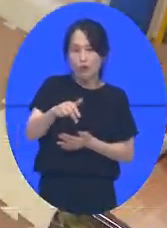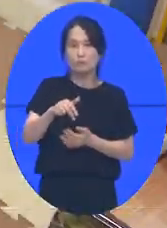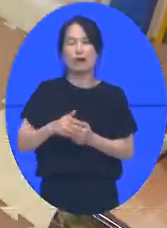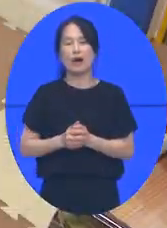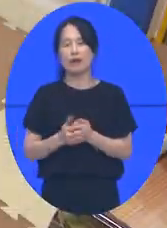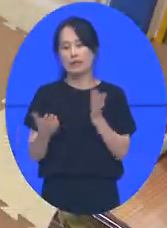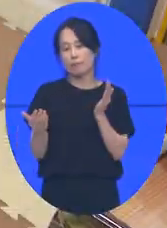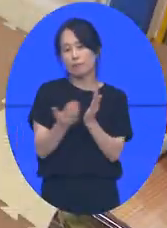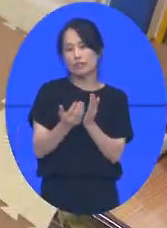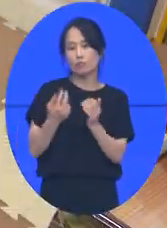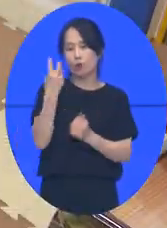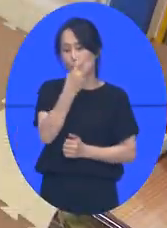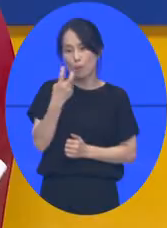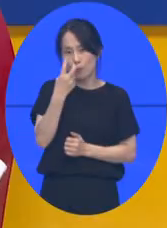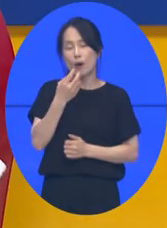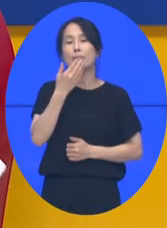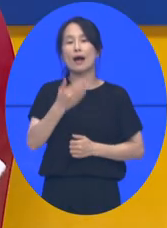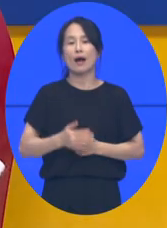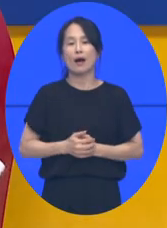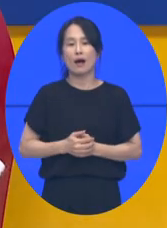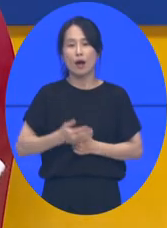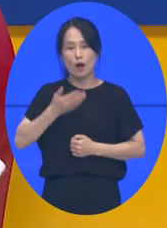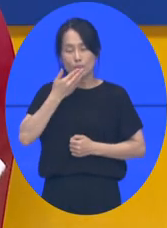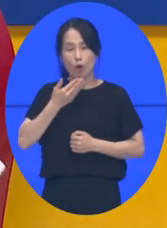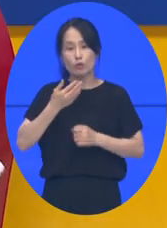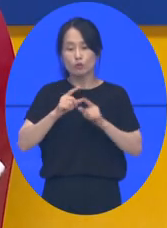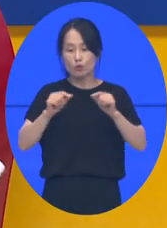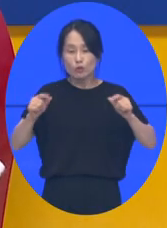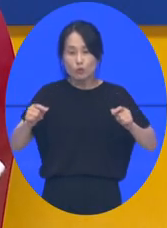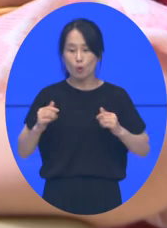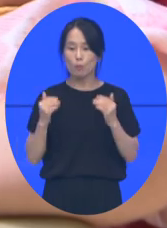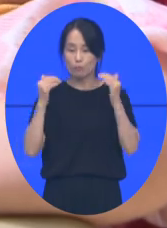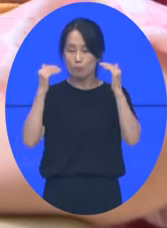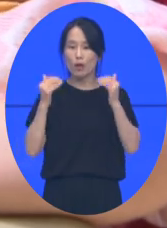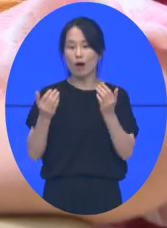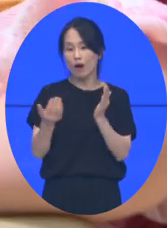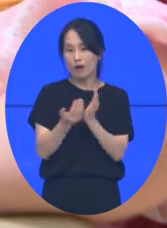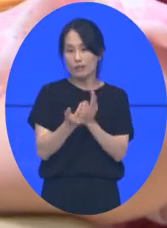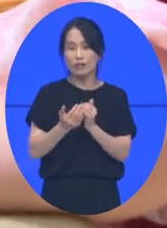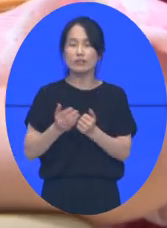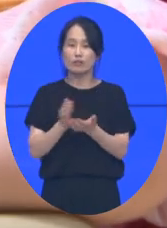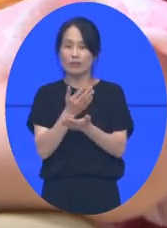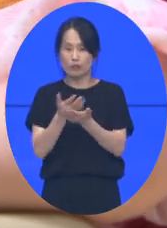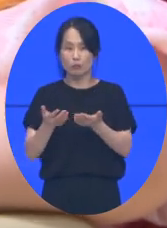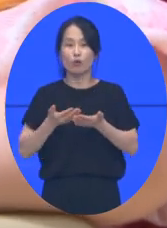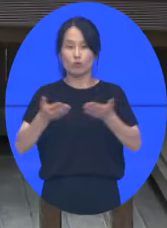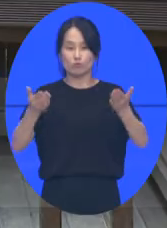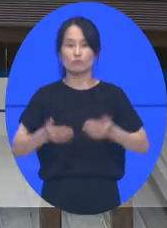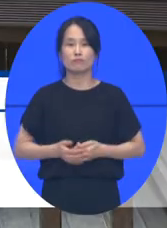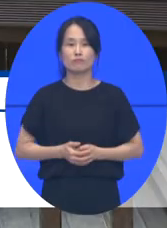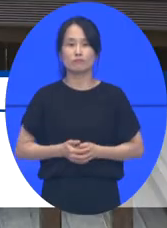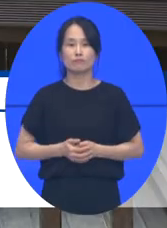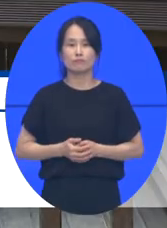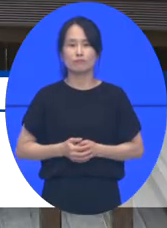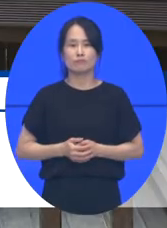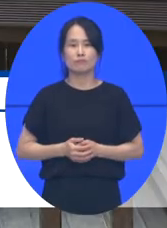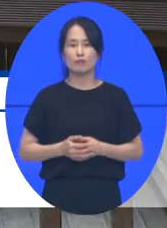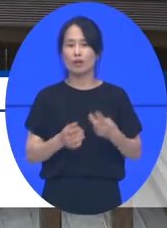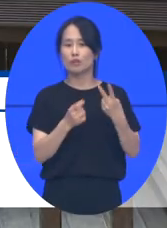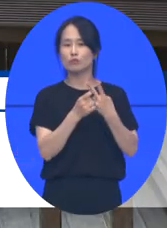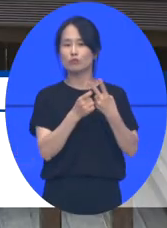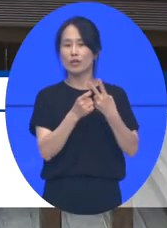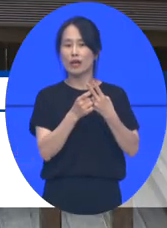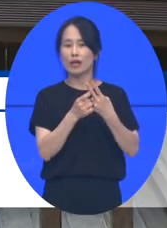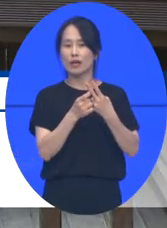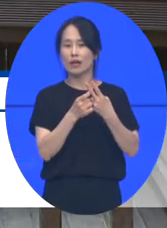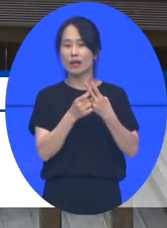맞춤형 보육이 가능한 구조입니다. 식사도 성장 시기에 따라 이유식과 진밥으로 나눠 배식합니다. 둘째를 이제 보고